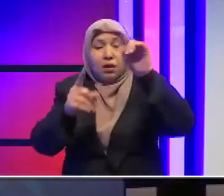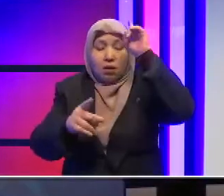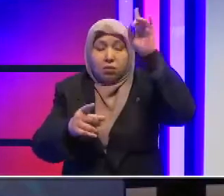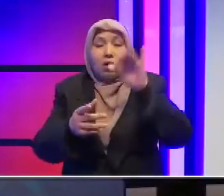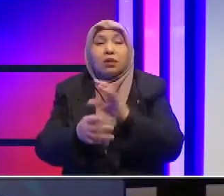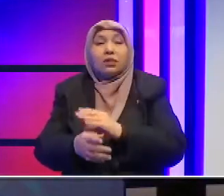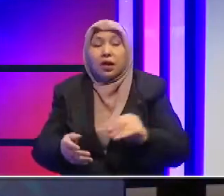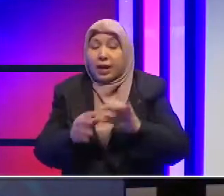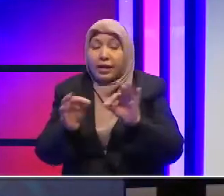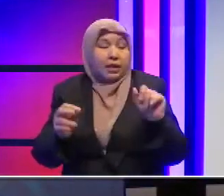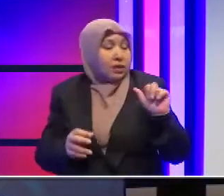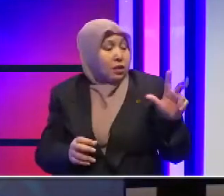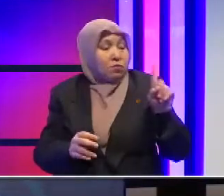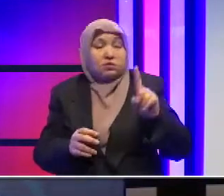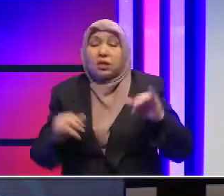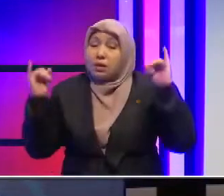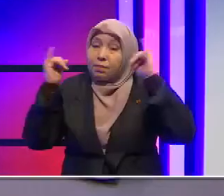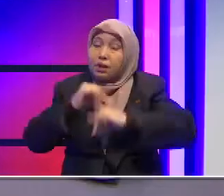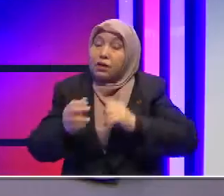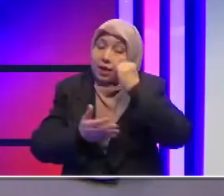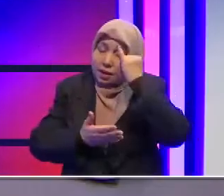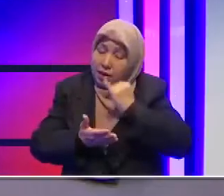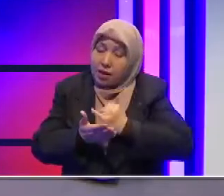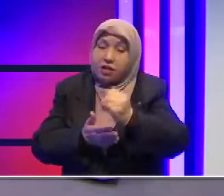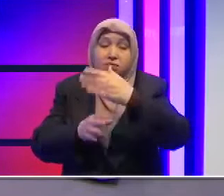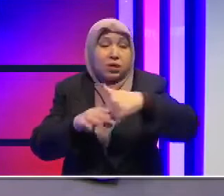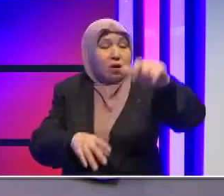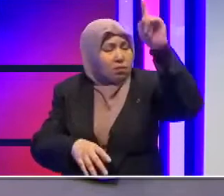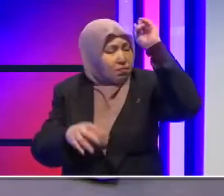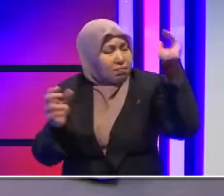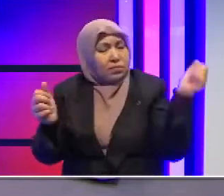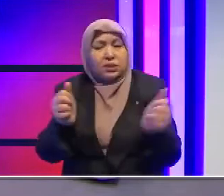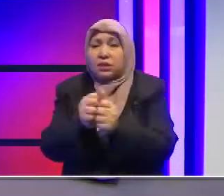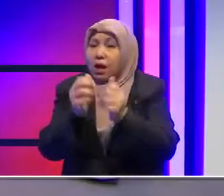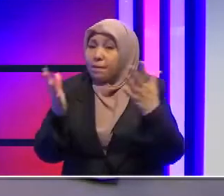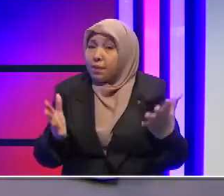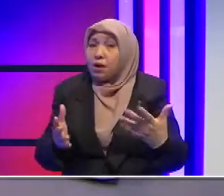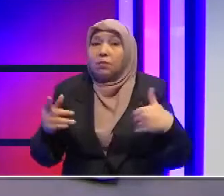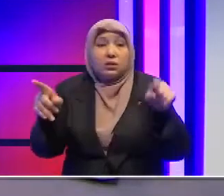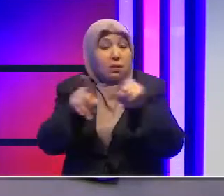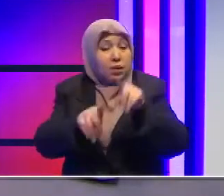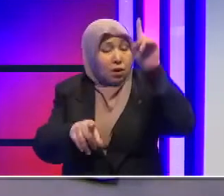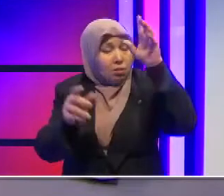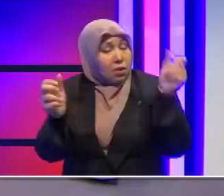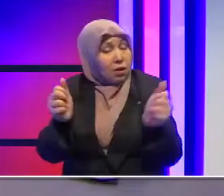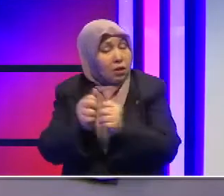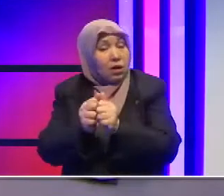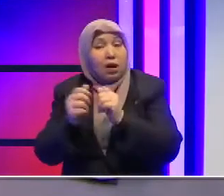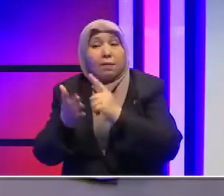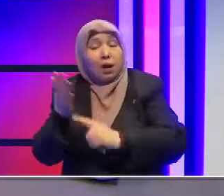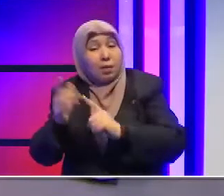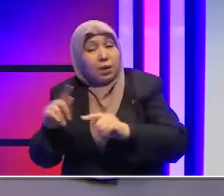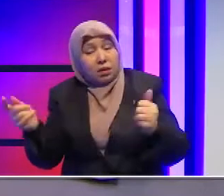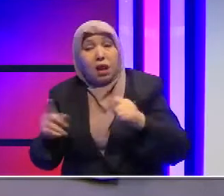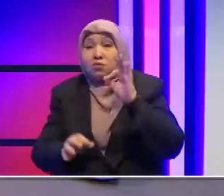Allah Nazim ayat 31, beribadahlah dengan ikhlas kepada Allah tanpa menyekutukannya. Barang siapa yang menyekutukan Allah, maka